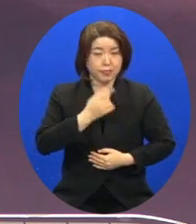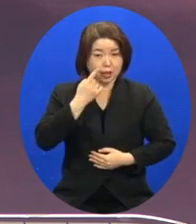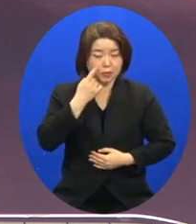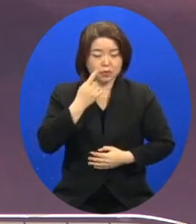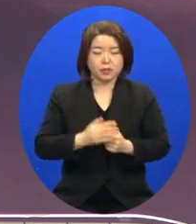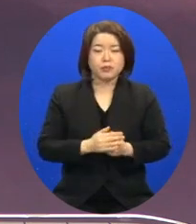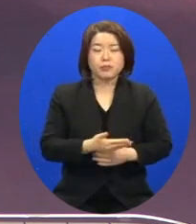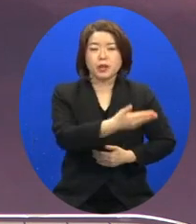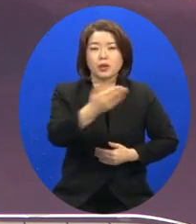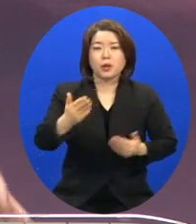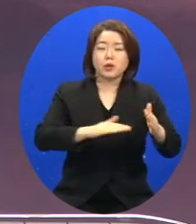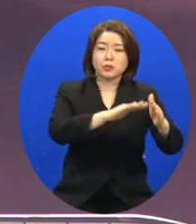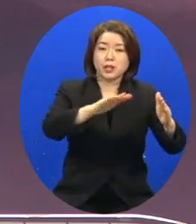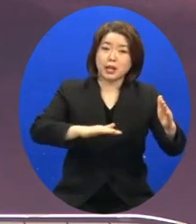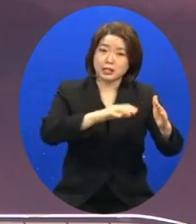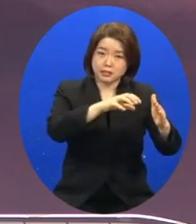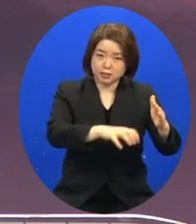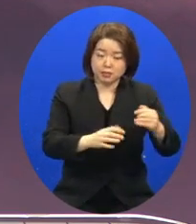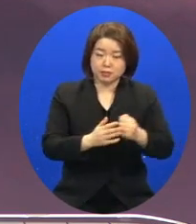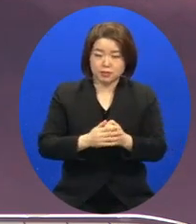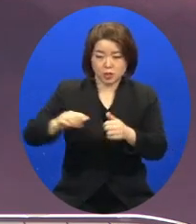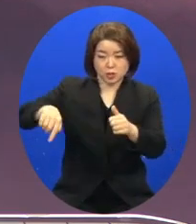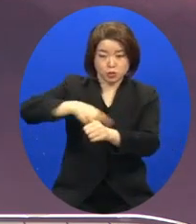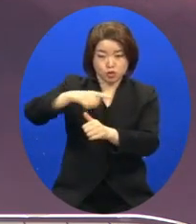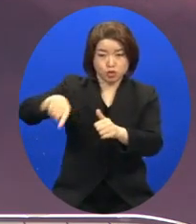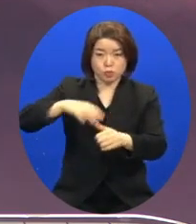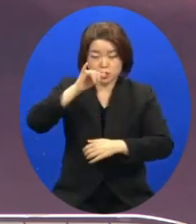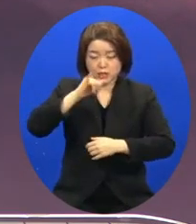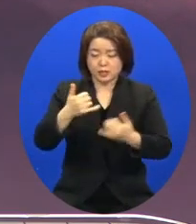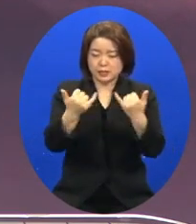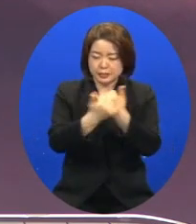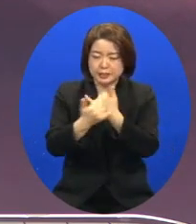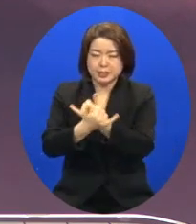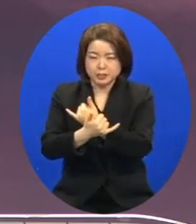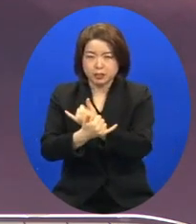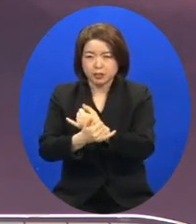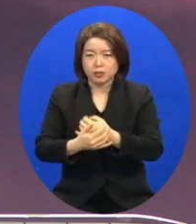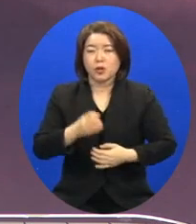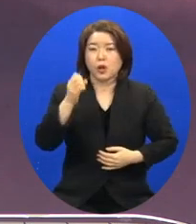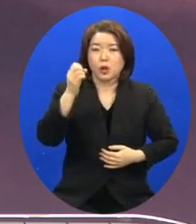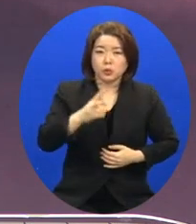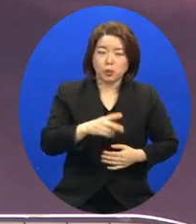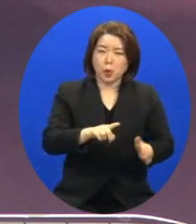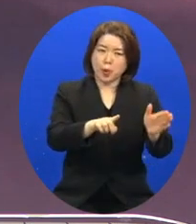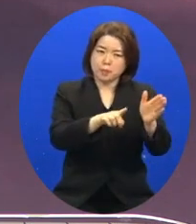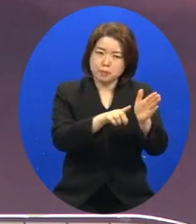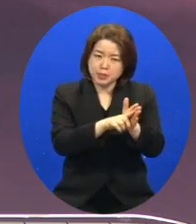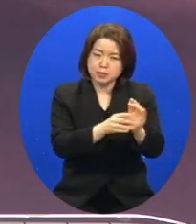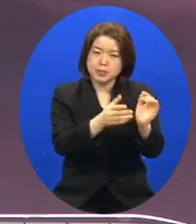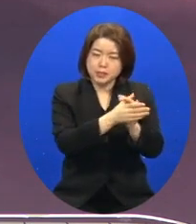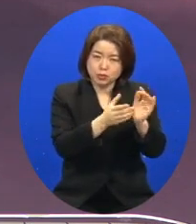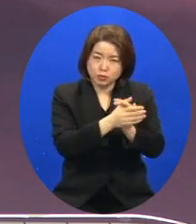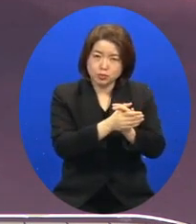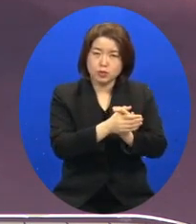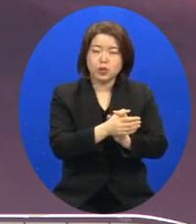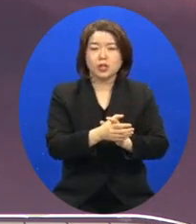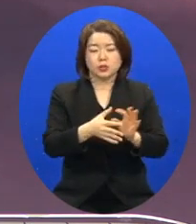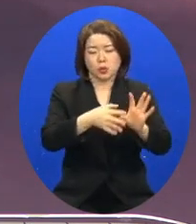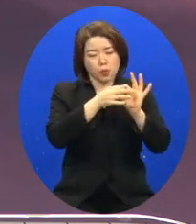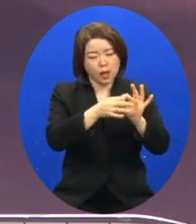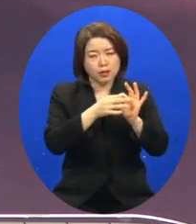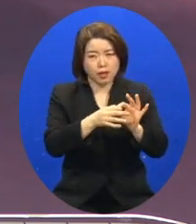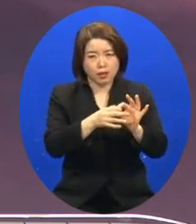가정, 여러분의 주변에 있는 일가 친척들 또는 믿음의 친구들과